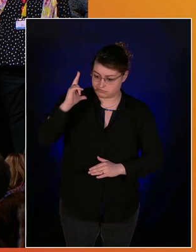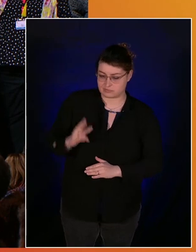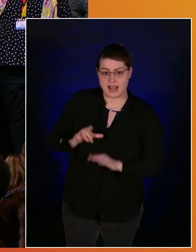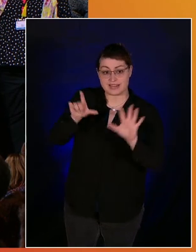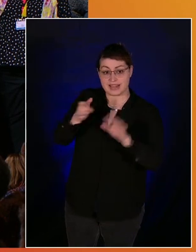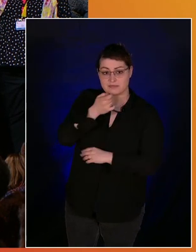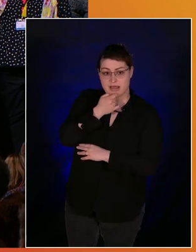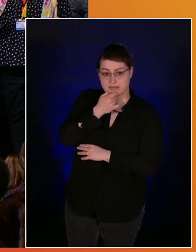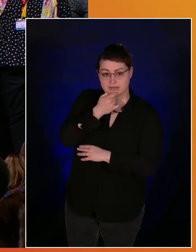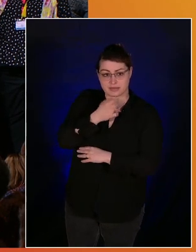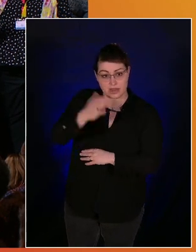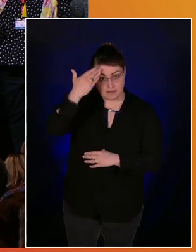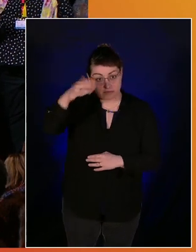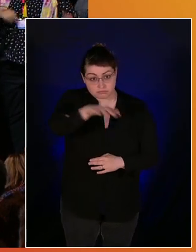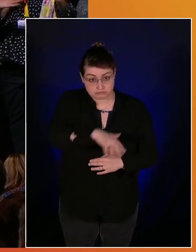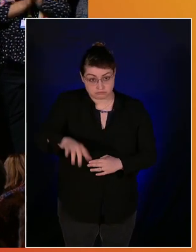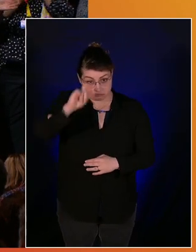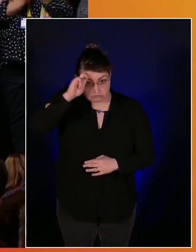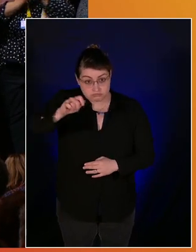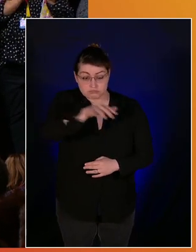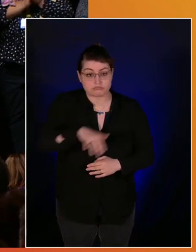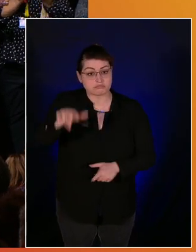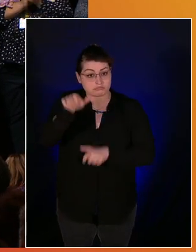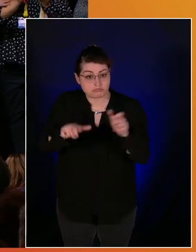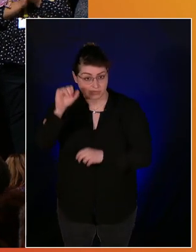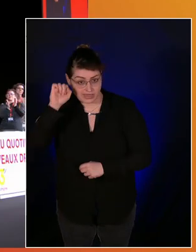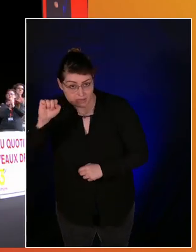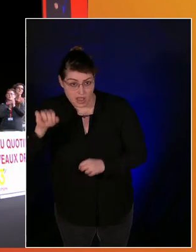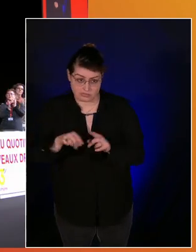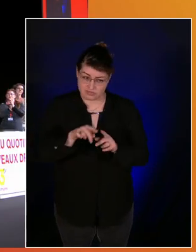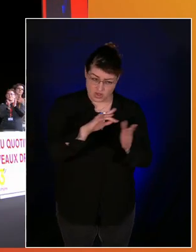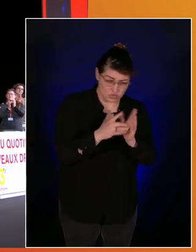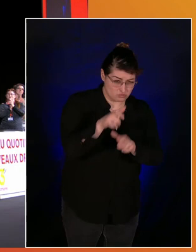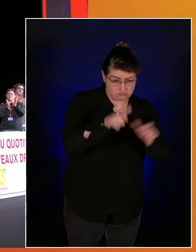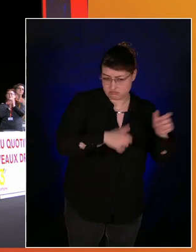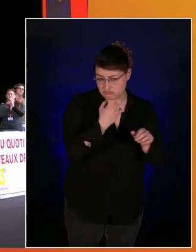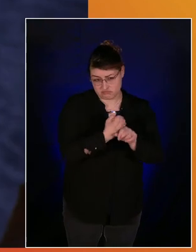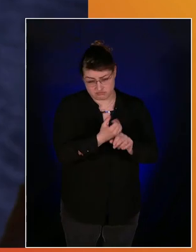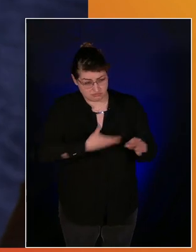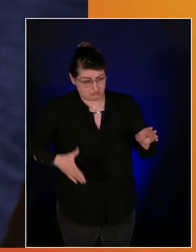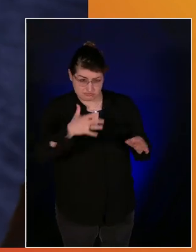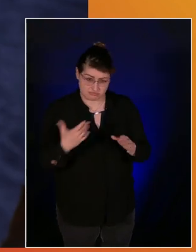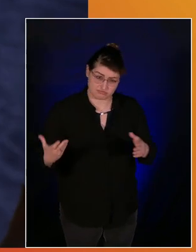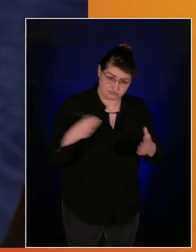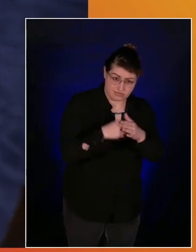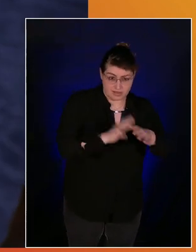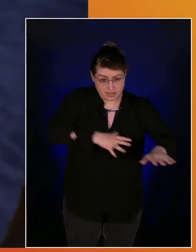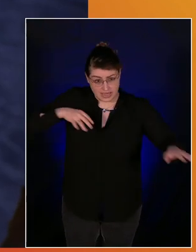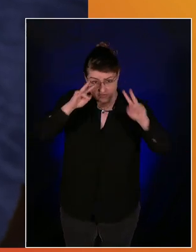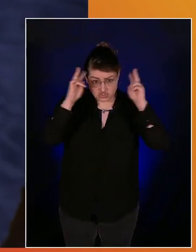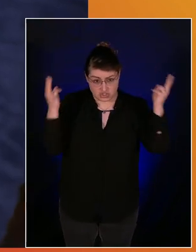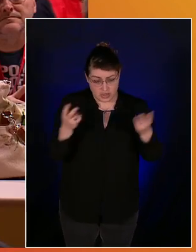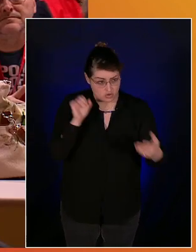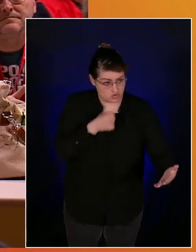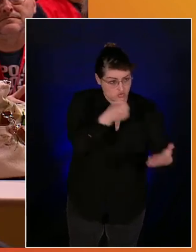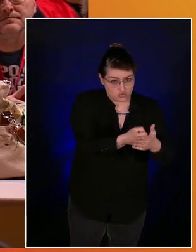saluer tous les camarades, toutes les professions qui sont en grève depuis le 7 mars et qui ne lâcheront rien jusqu'au retrait de cette